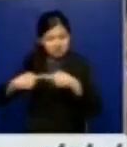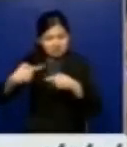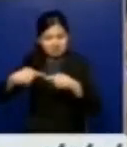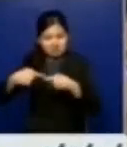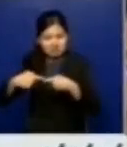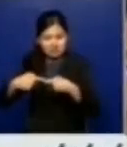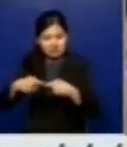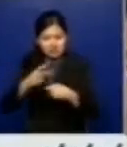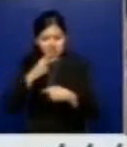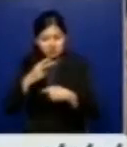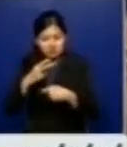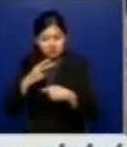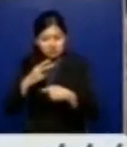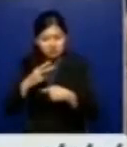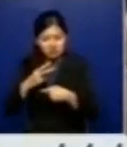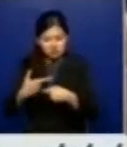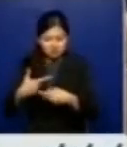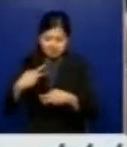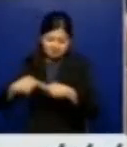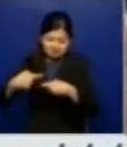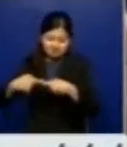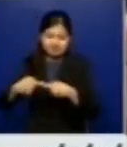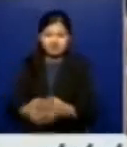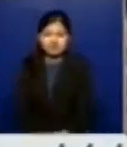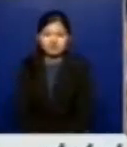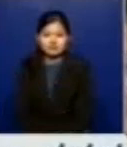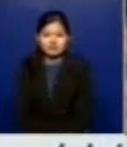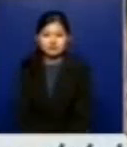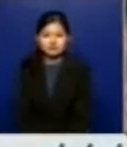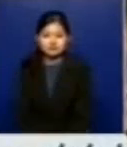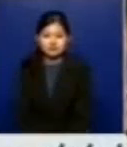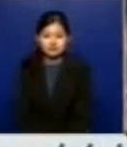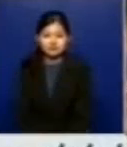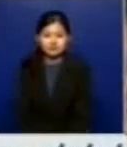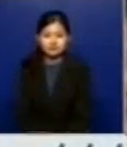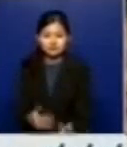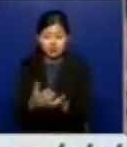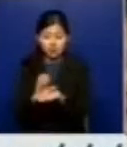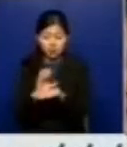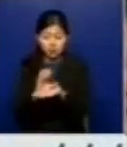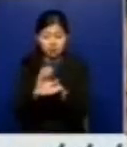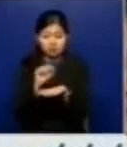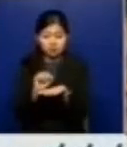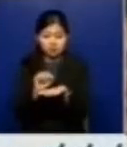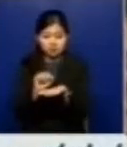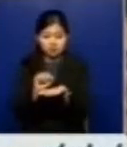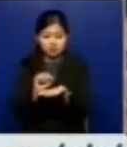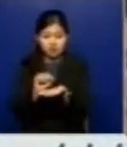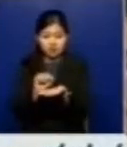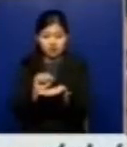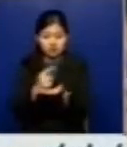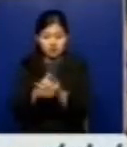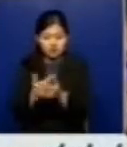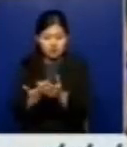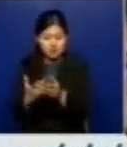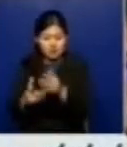ก้อนงบลำซำตรงนี้อยากจะเรียนว่างบประมาณส่วนนี้นะครับพอตอนปลายปีเนี่ยก็มา